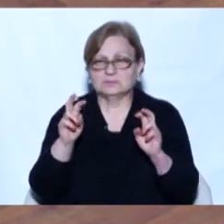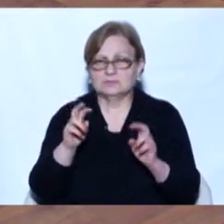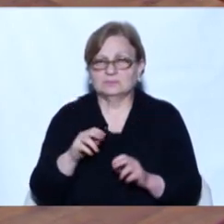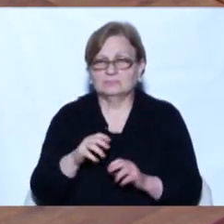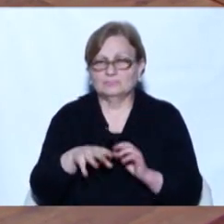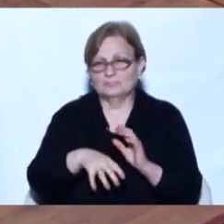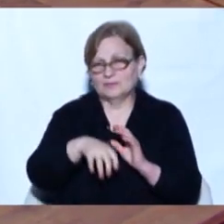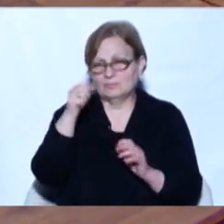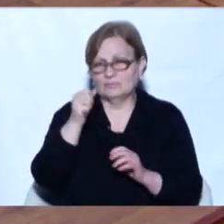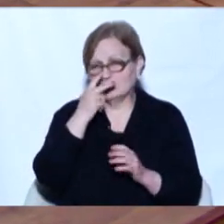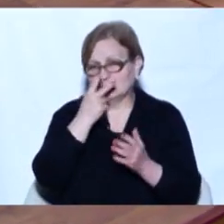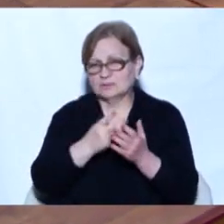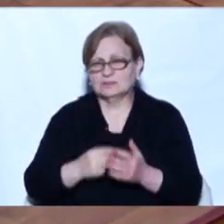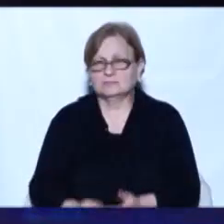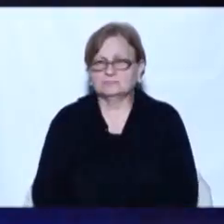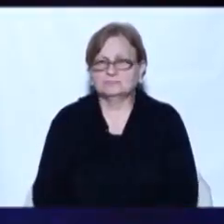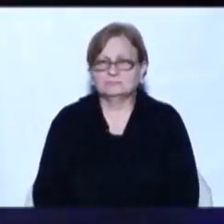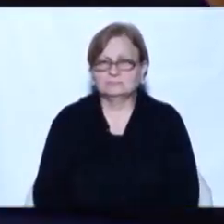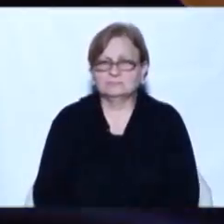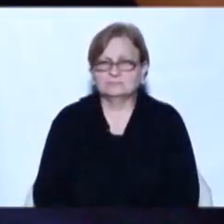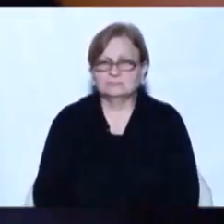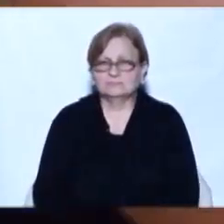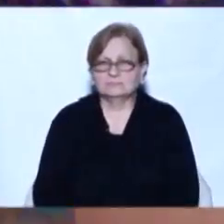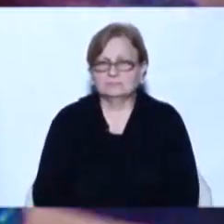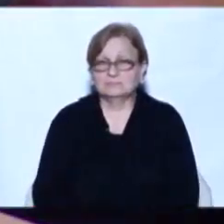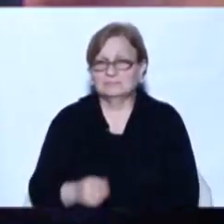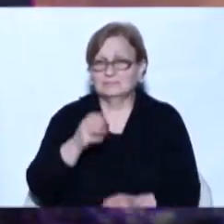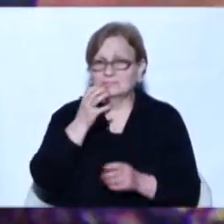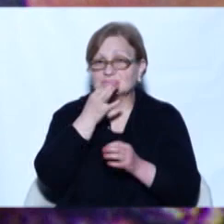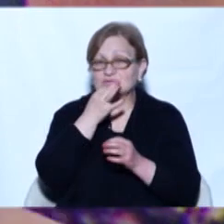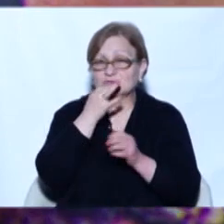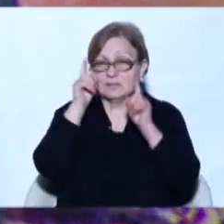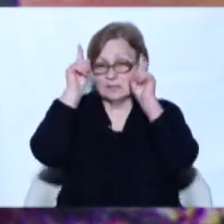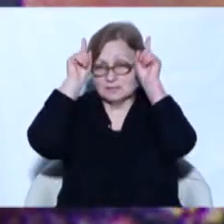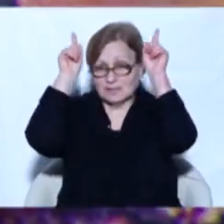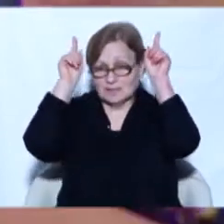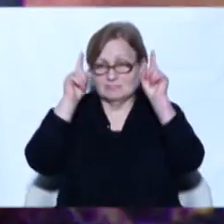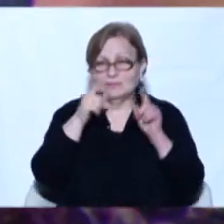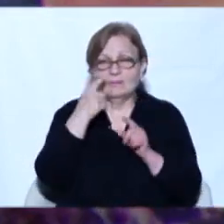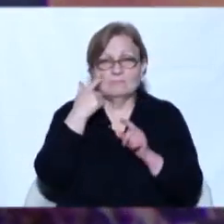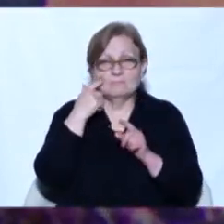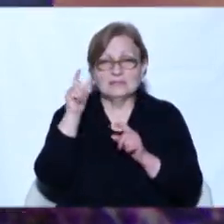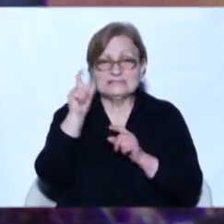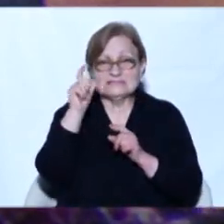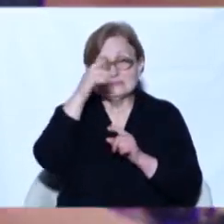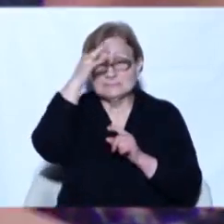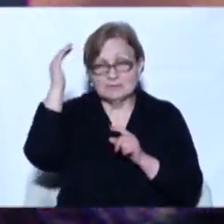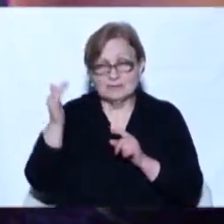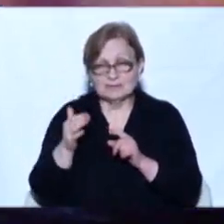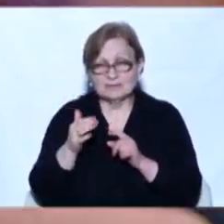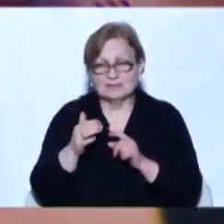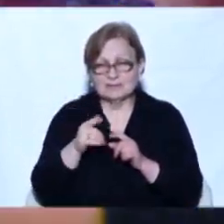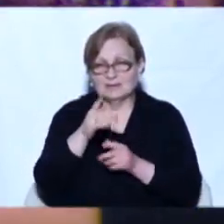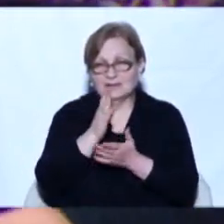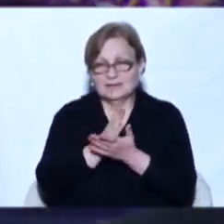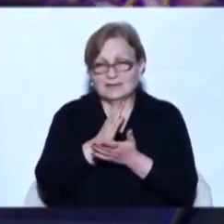მოდი ამოვიღოთ. ჯერ ქები ჩანს. ცისფერია და როგორც ხედავ,